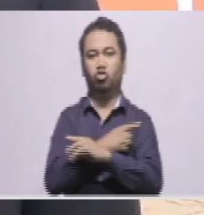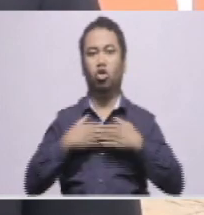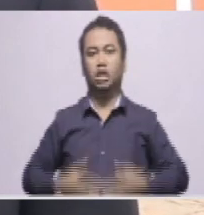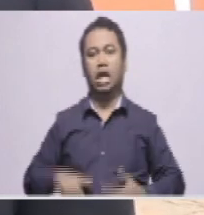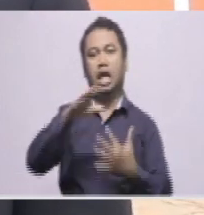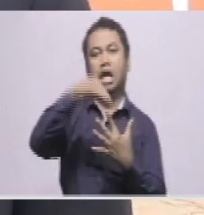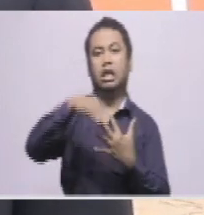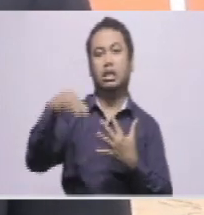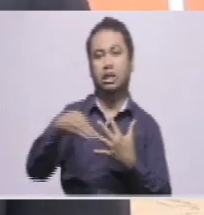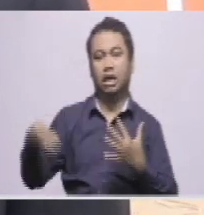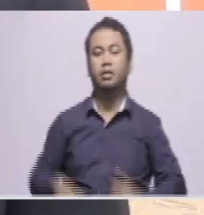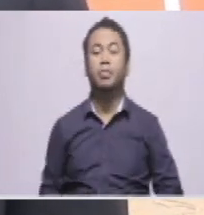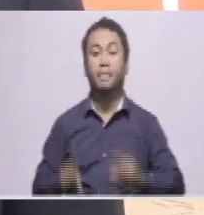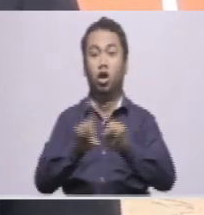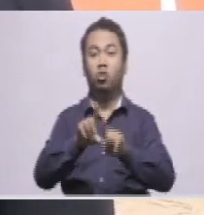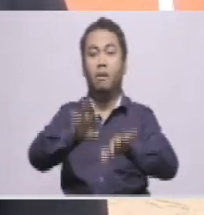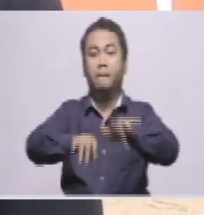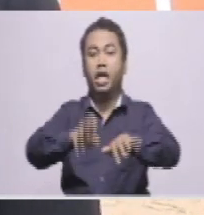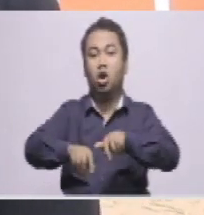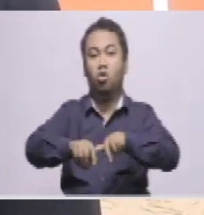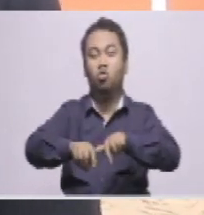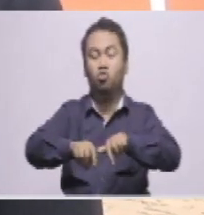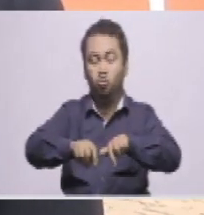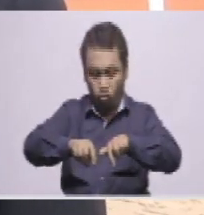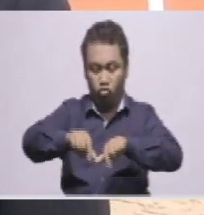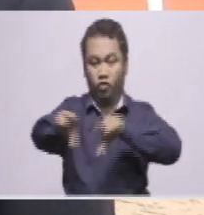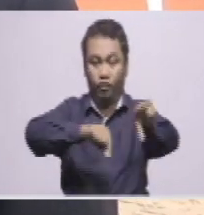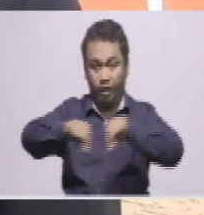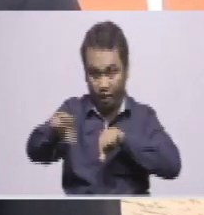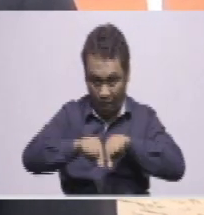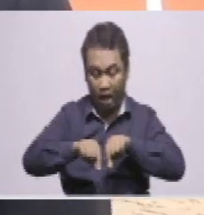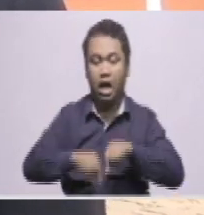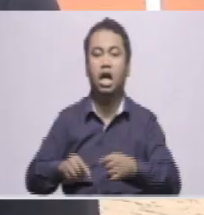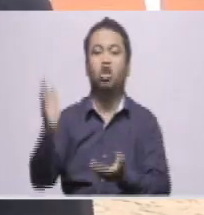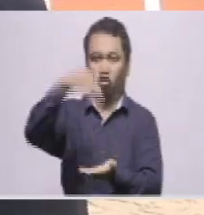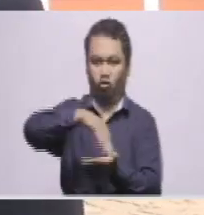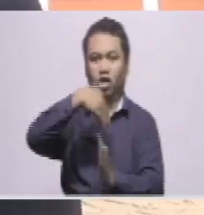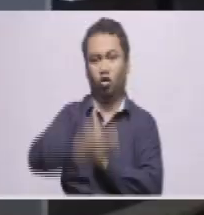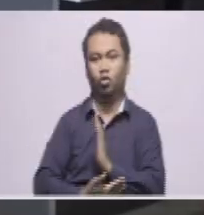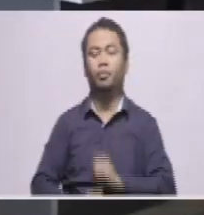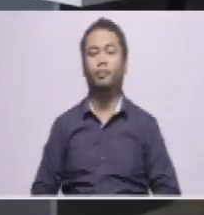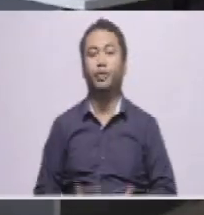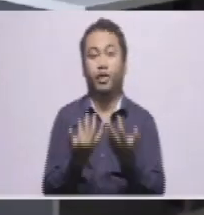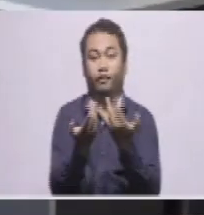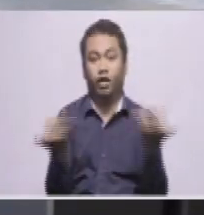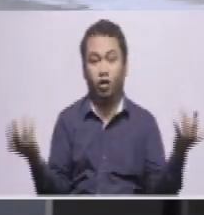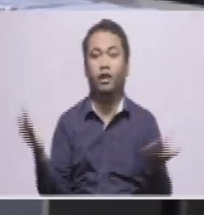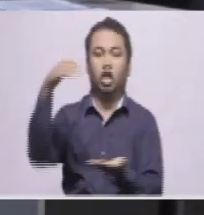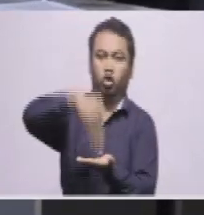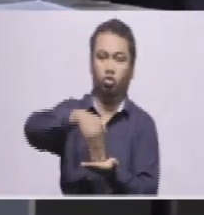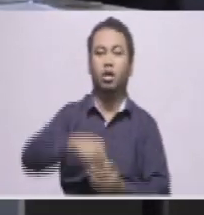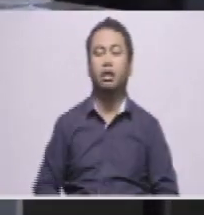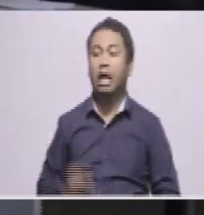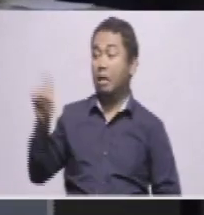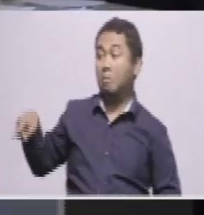mpikamana ny brao fandatsam-bato ihany koa vonona ny fitaovana dia ny tonga ny tamin'ny enina moa zany a dia mpifidy